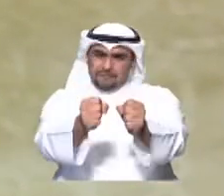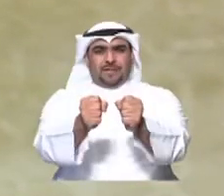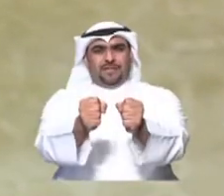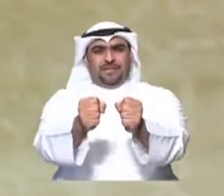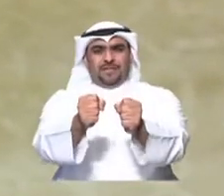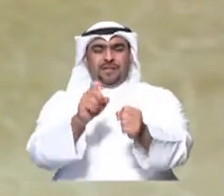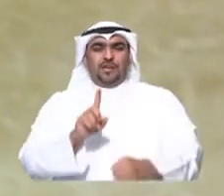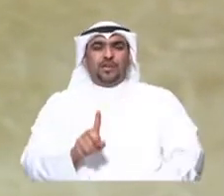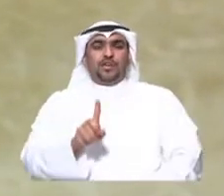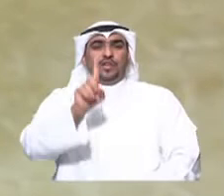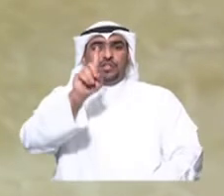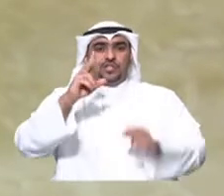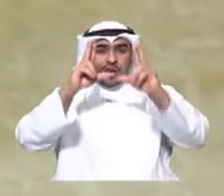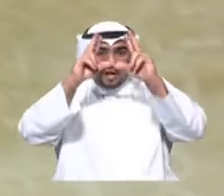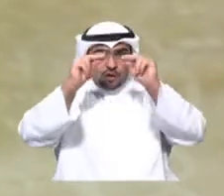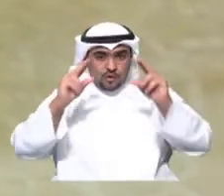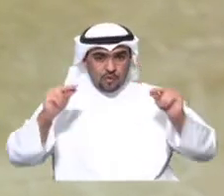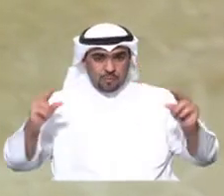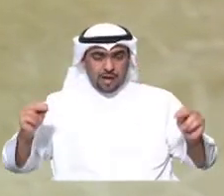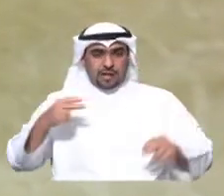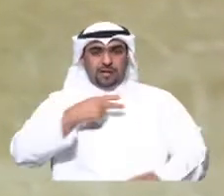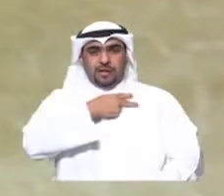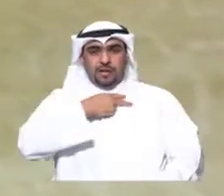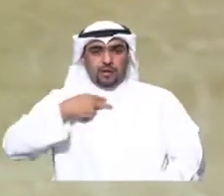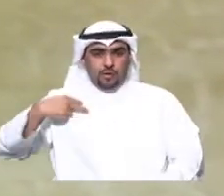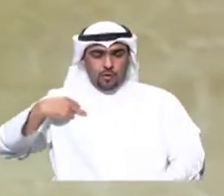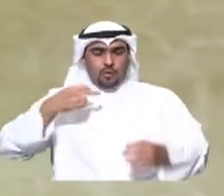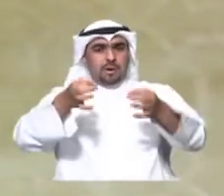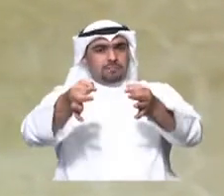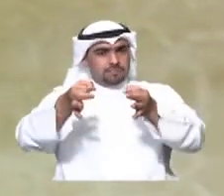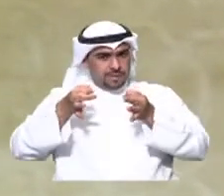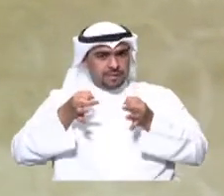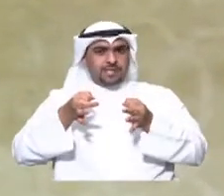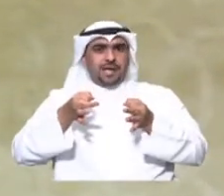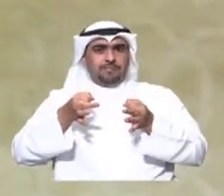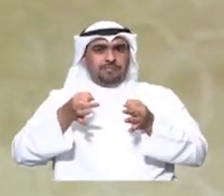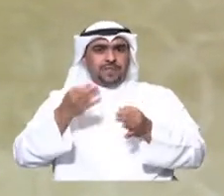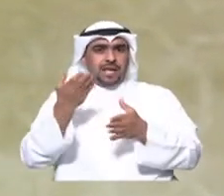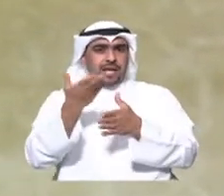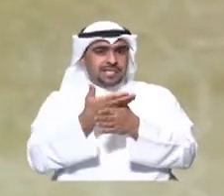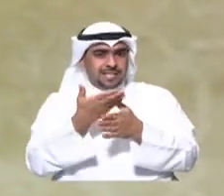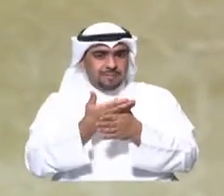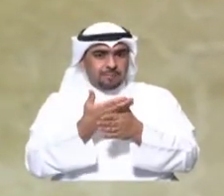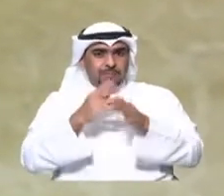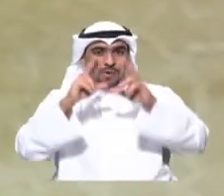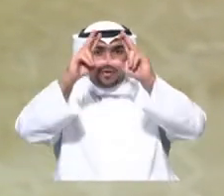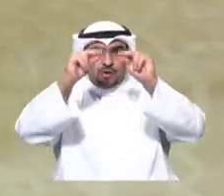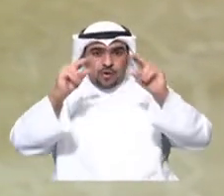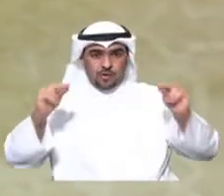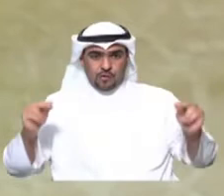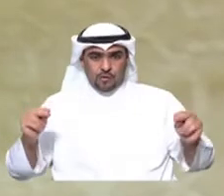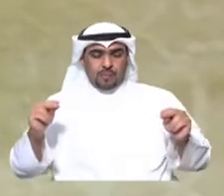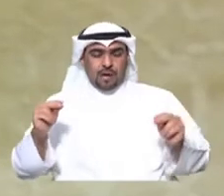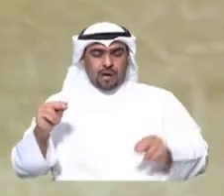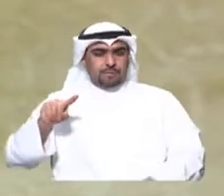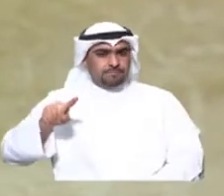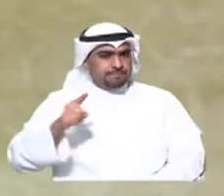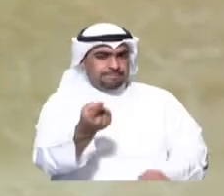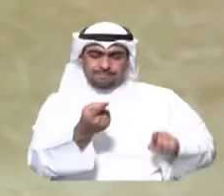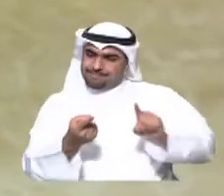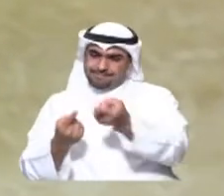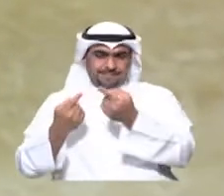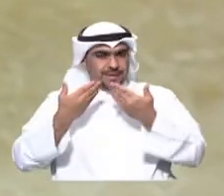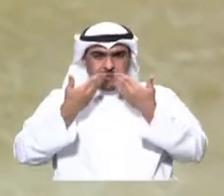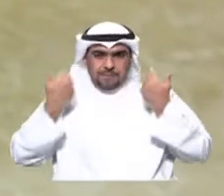يخرج من لبنان أي أمر ممكن أن يعرض أمن المنطقة أو يقوض من أمن واستقرار